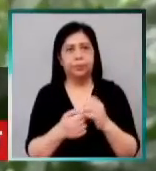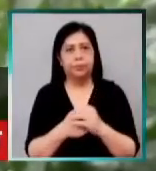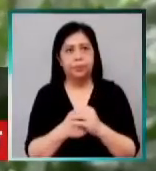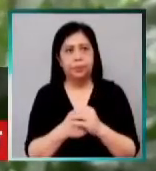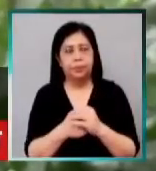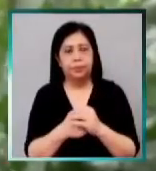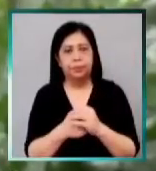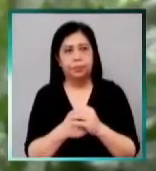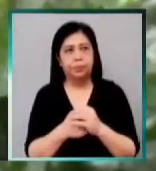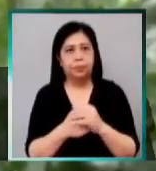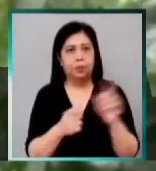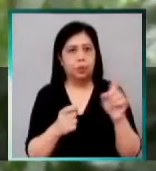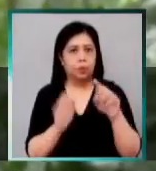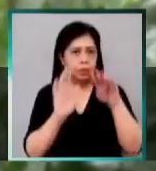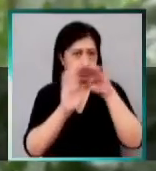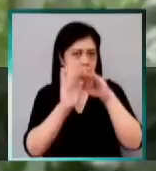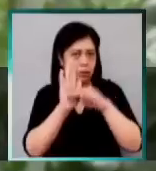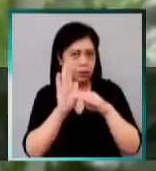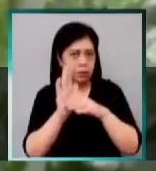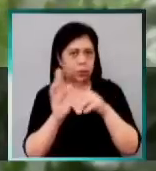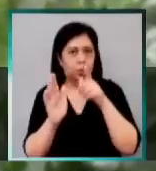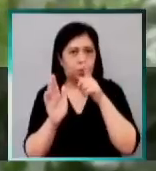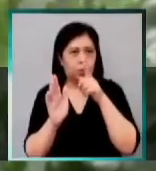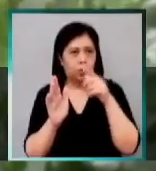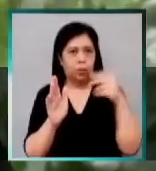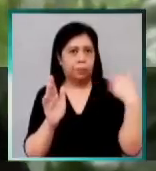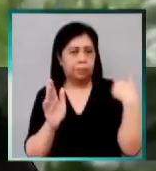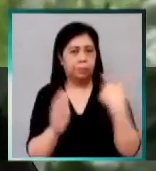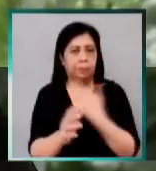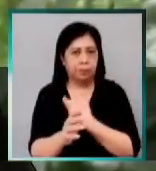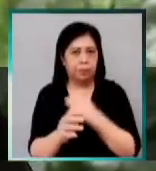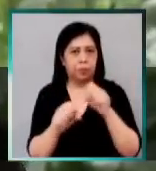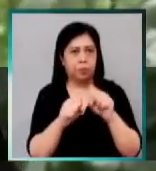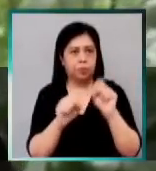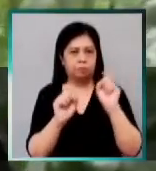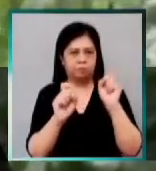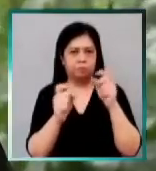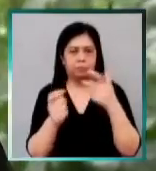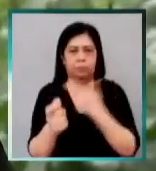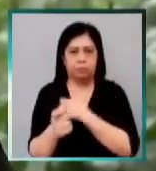yung list kung sino pa hindi nababakunahan para mabakunahan na natin afterwards.